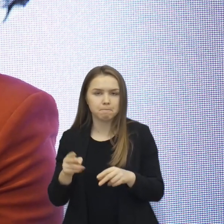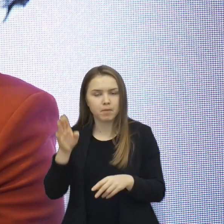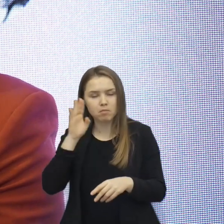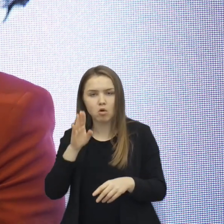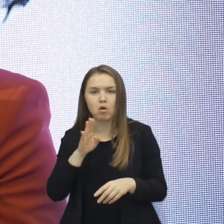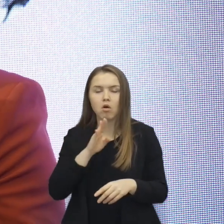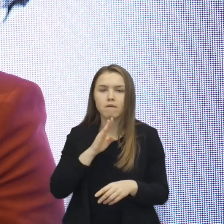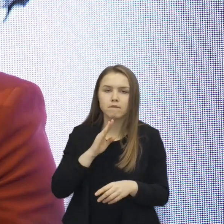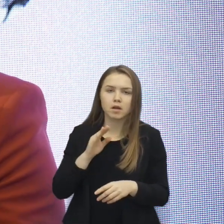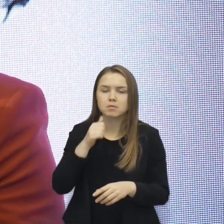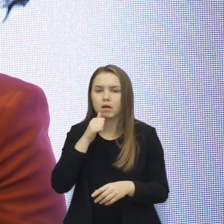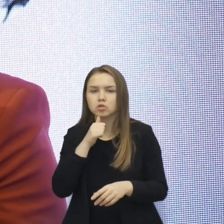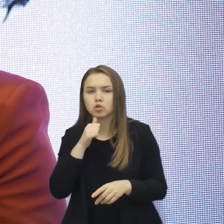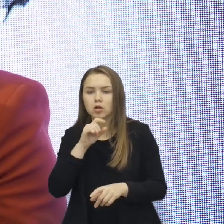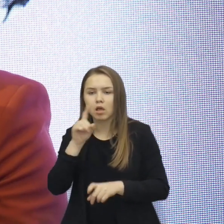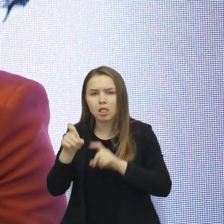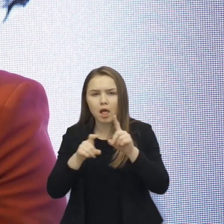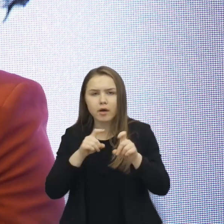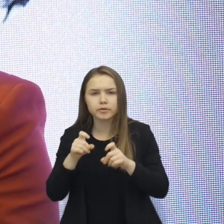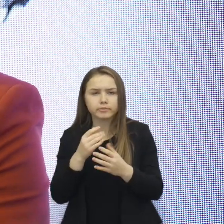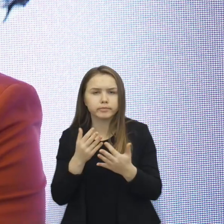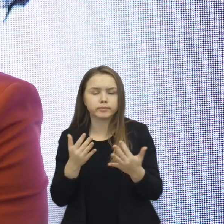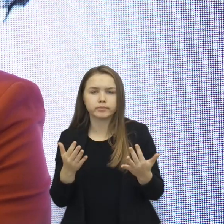stereotipiniais klausimais kai kuriais atvejais. Tai